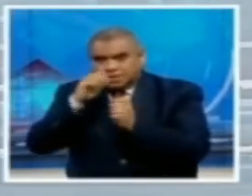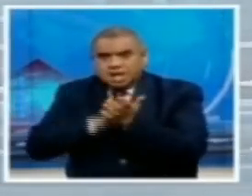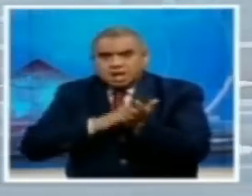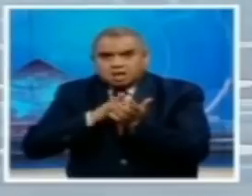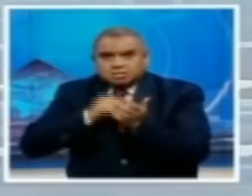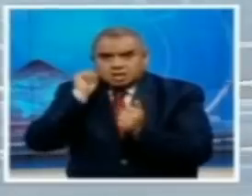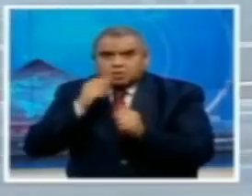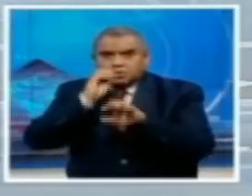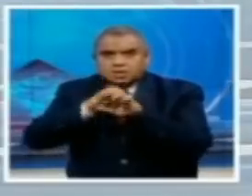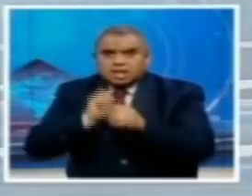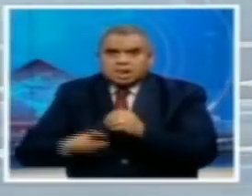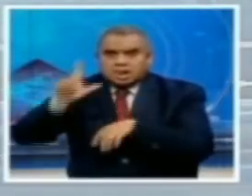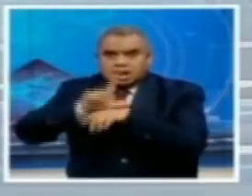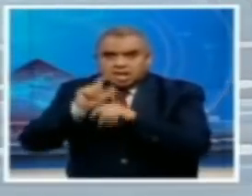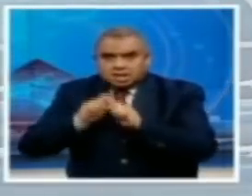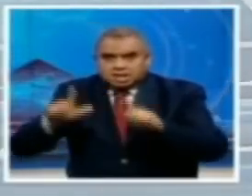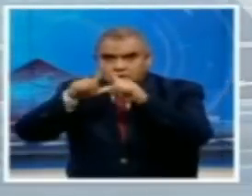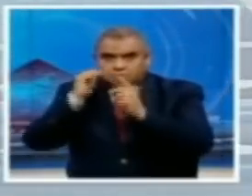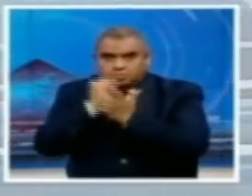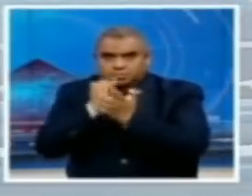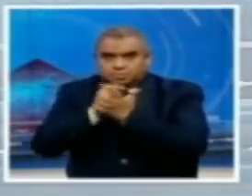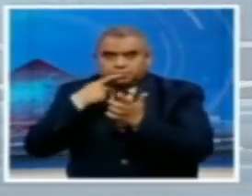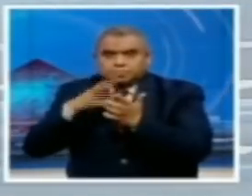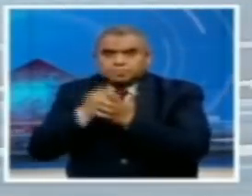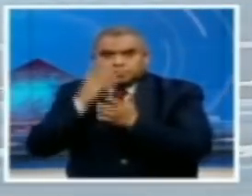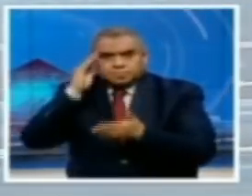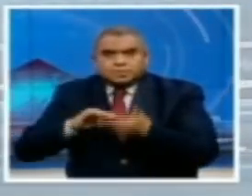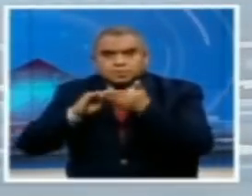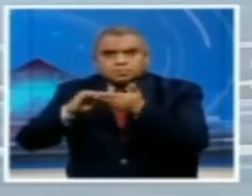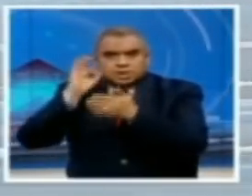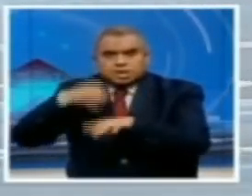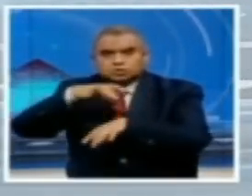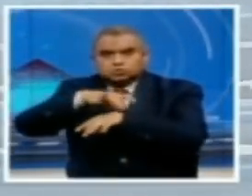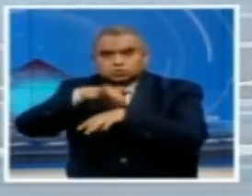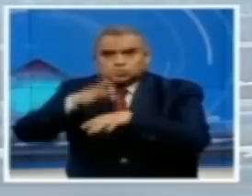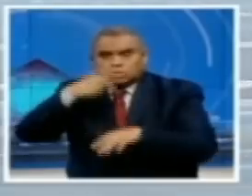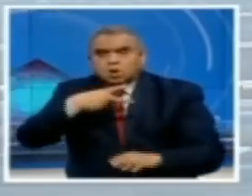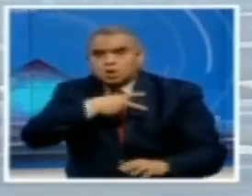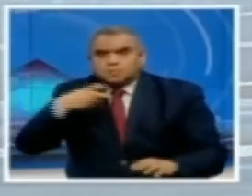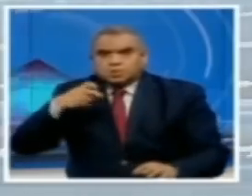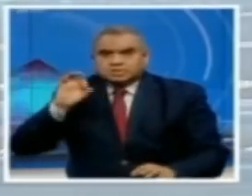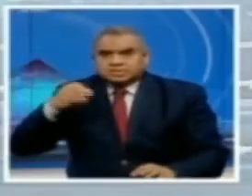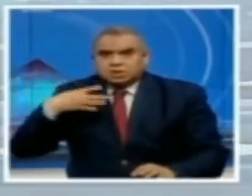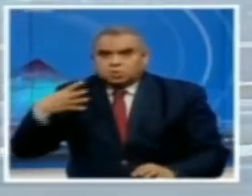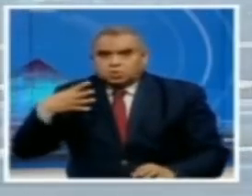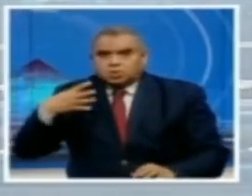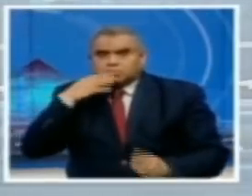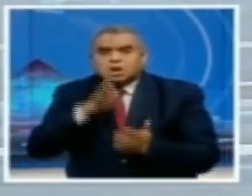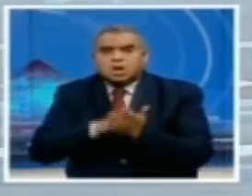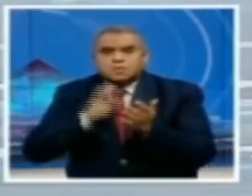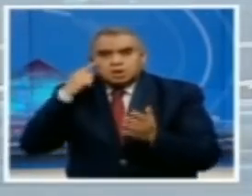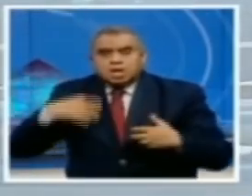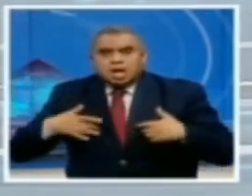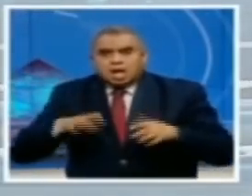اللجنة الطبية العليا والاستغاثات إلى توفير الإجراءات الطبية ل 249 حالة من